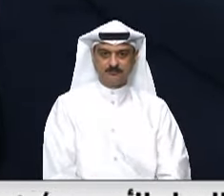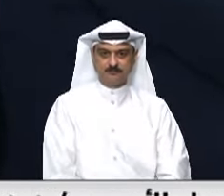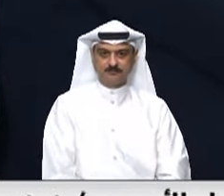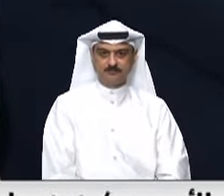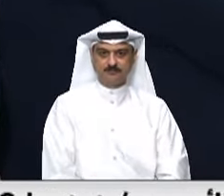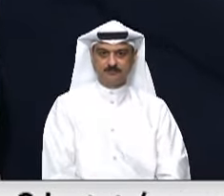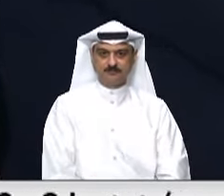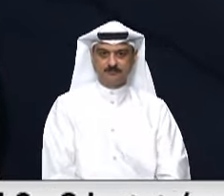الكويت